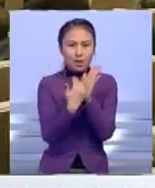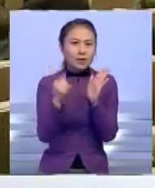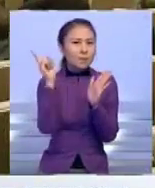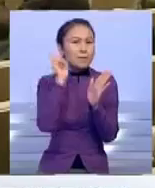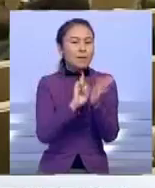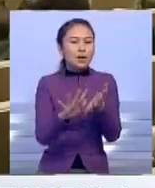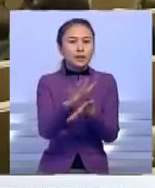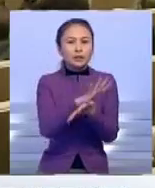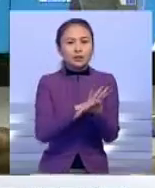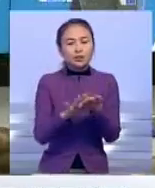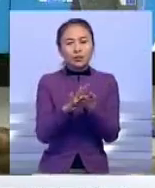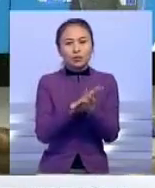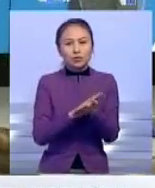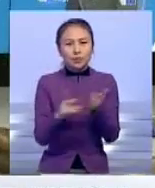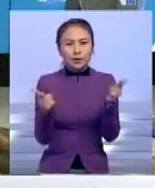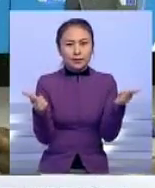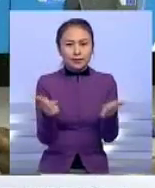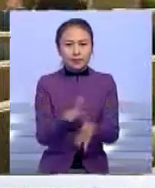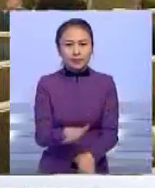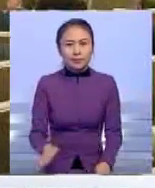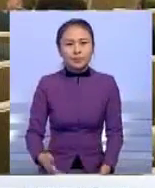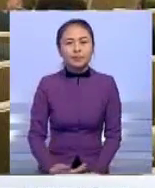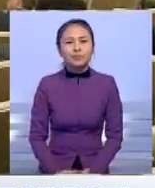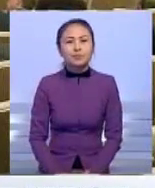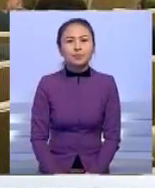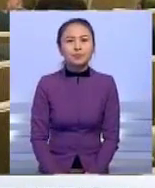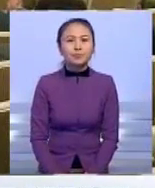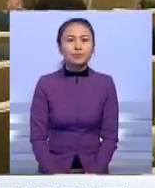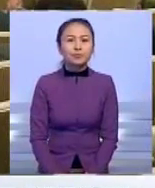бағдарламасы еш нәтиже берген жоқ.